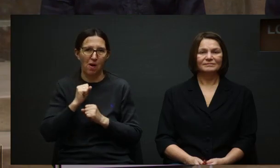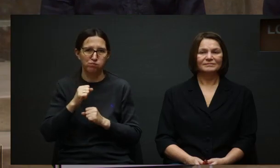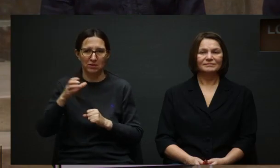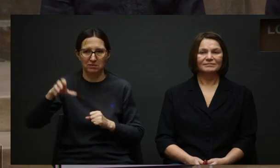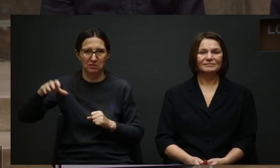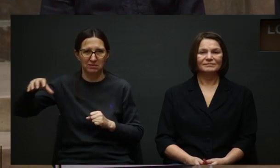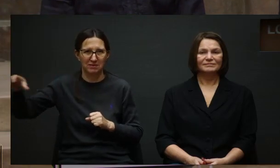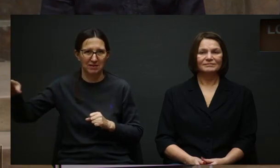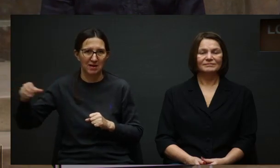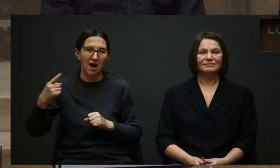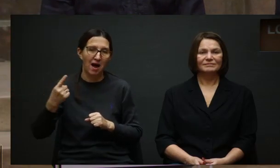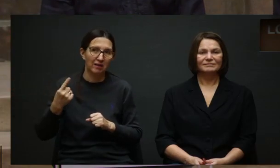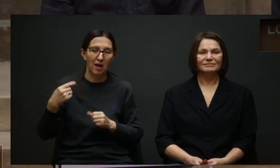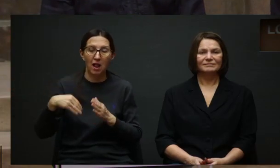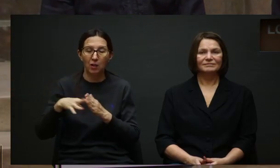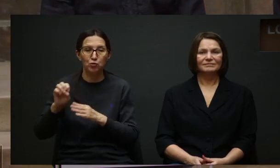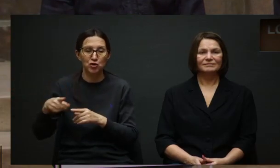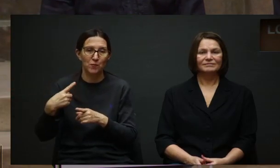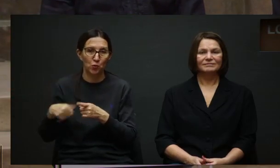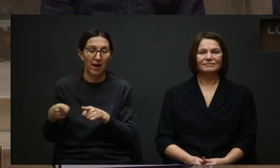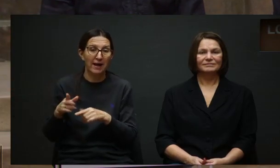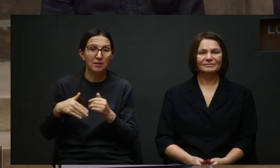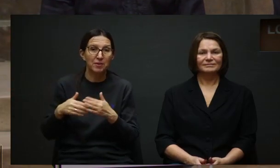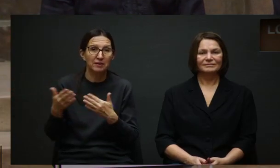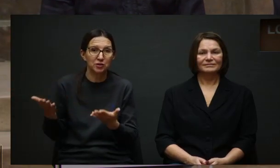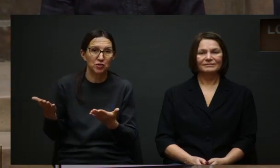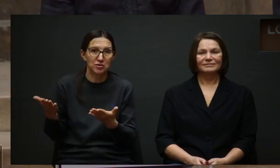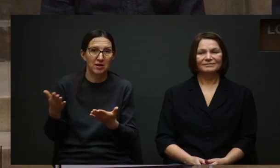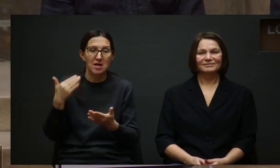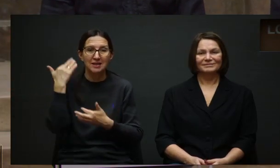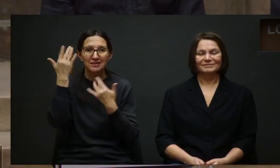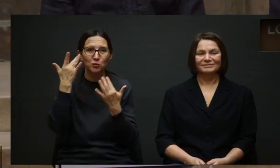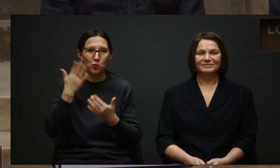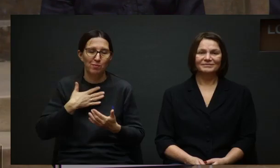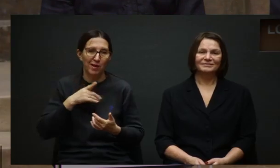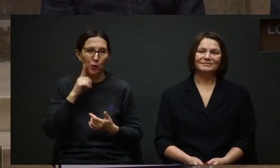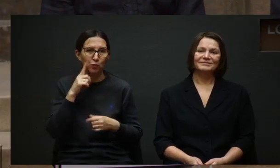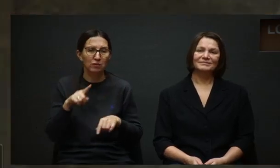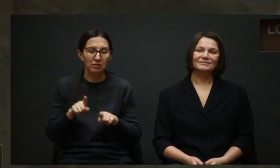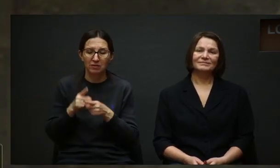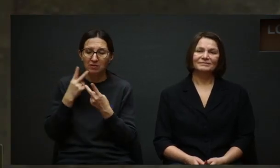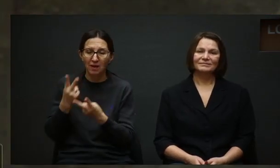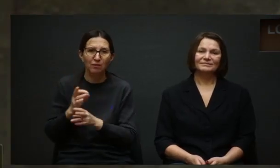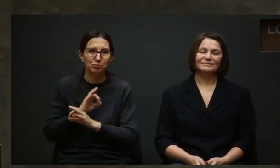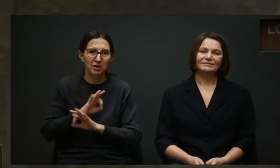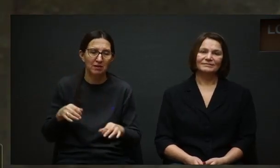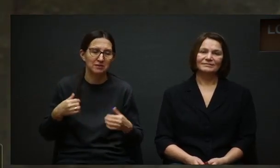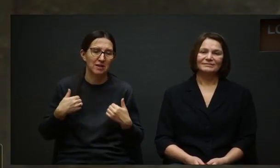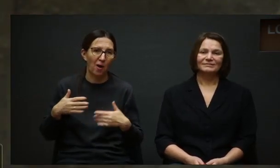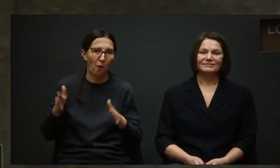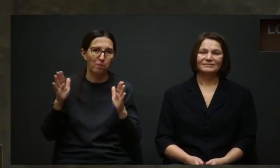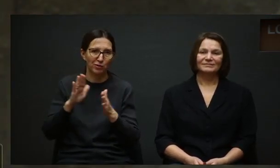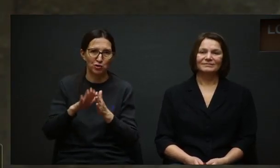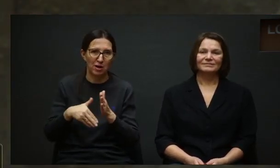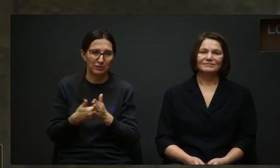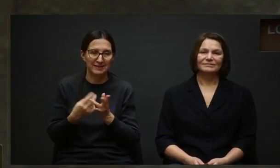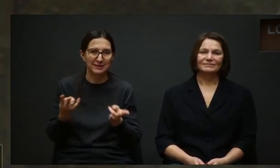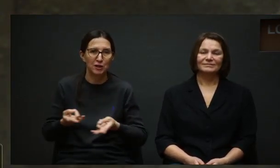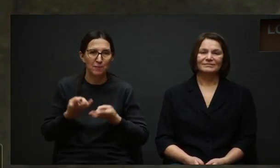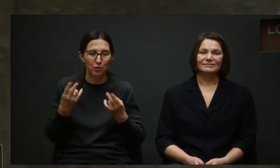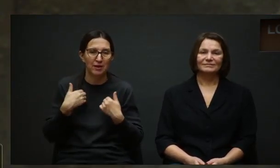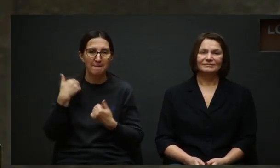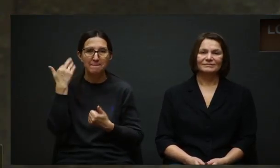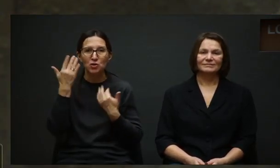другой. И это просто практически сон моей юности. Они были так прекрасны, я их обожаю с тех пор и с тех